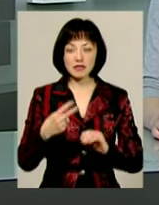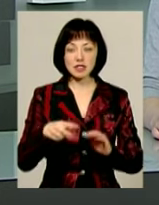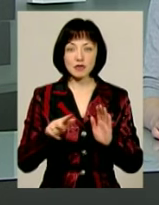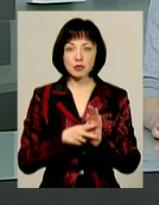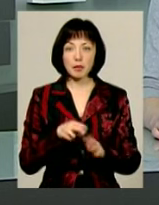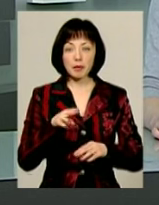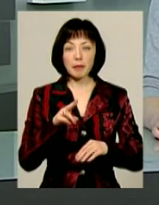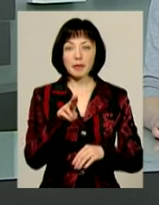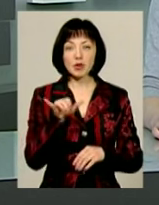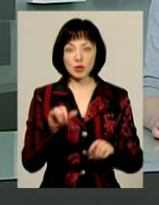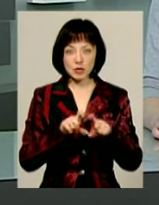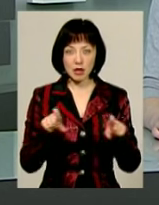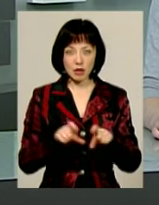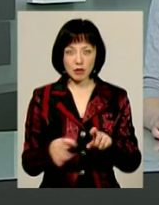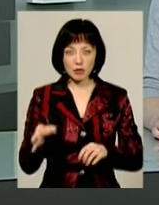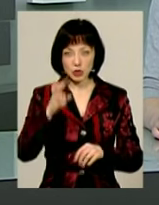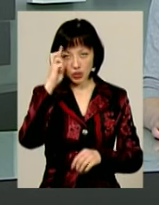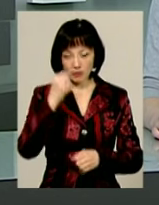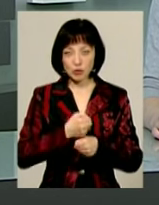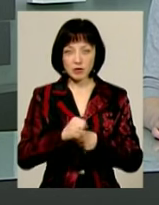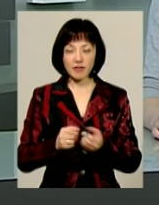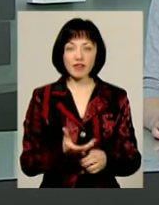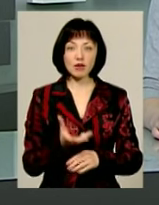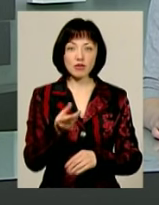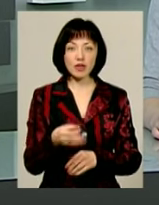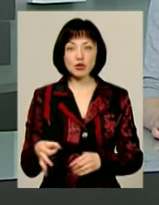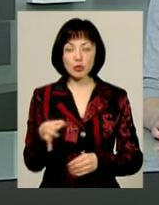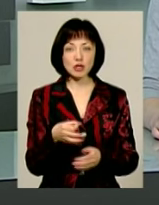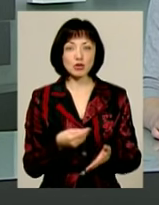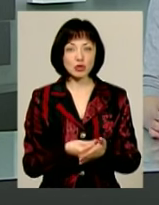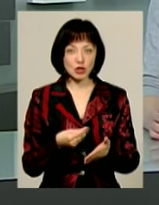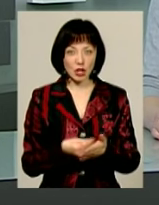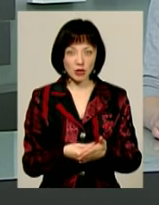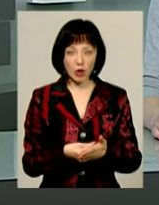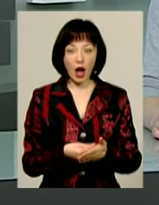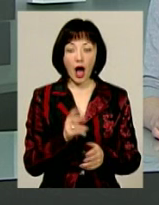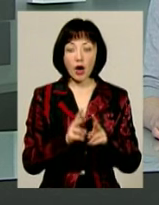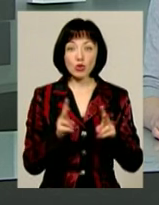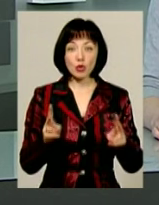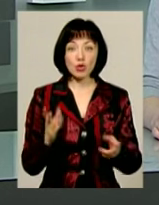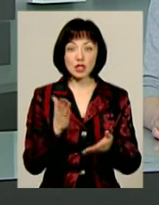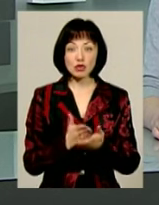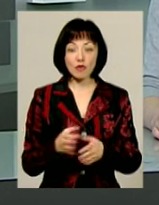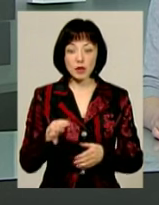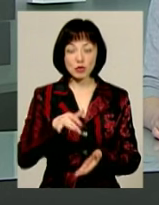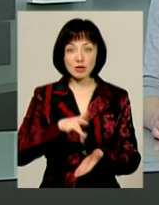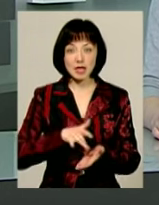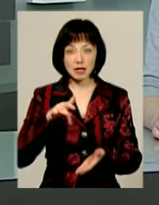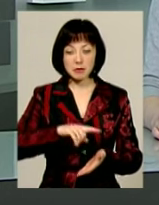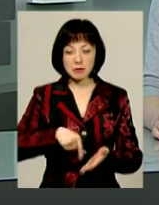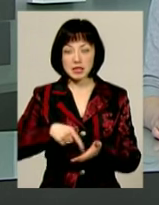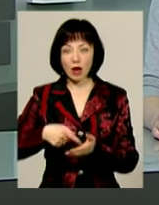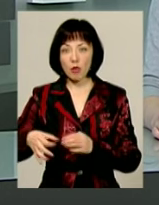28 профтехзакладів Хмельниччини держава зобов'язала фінансувати з обласної скарбниці. А ті, які розташовані в обласному центрі та